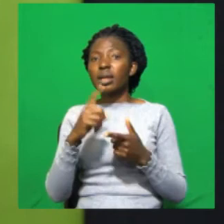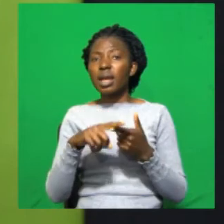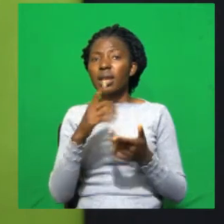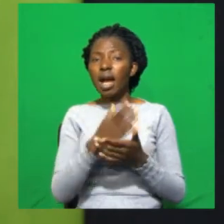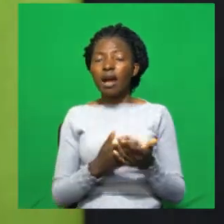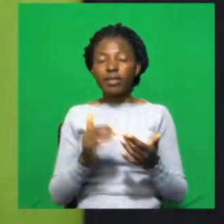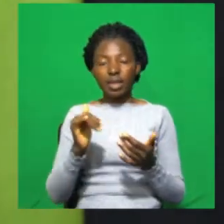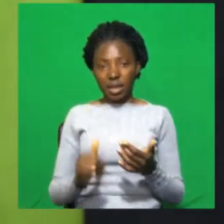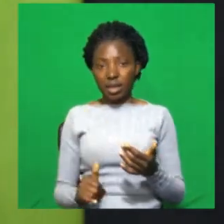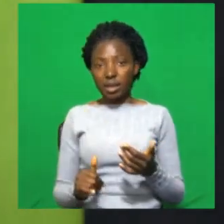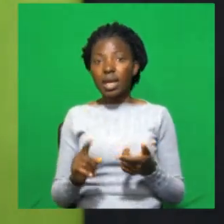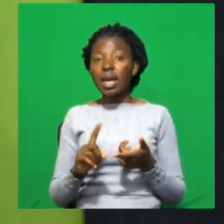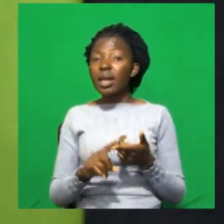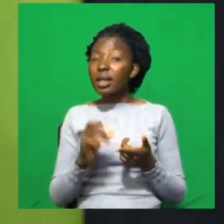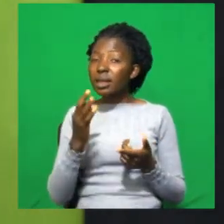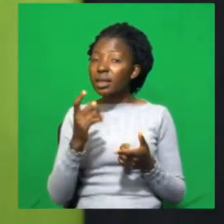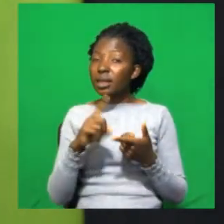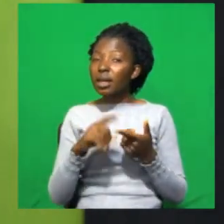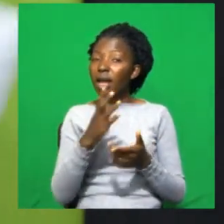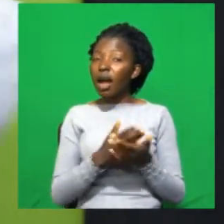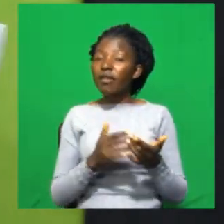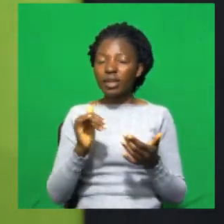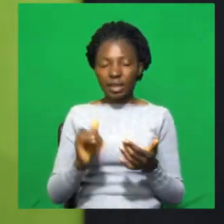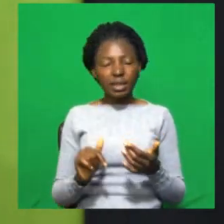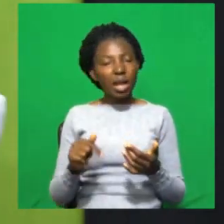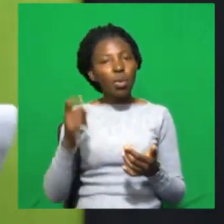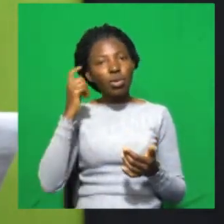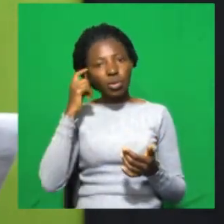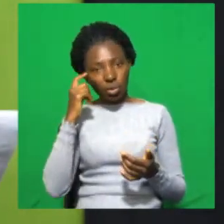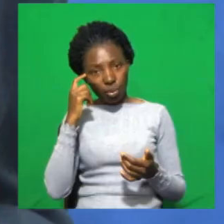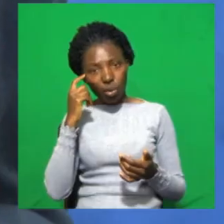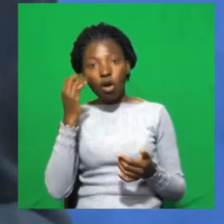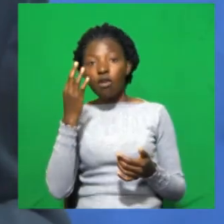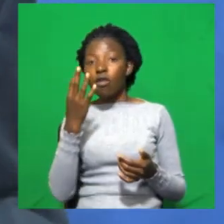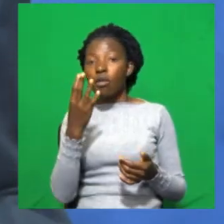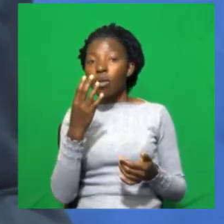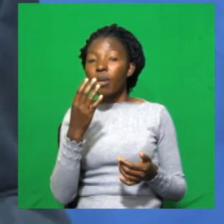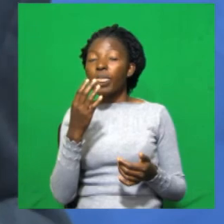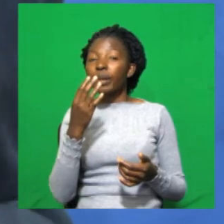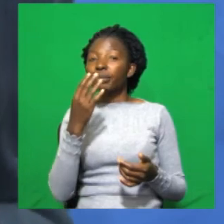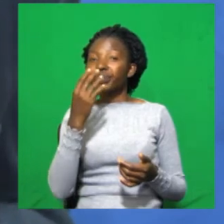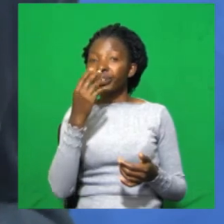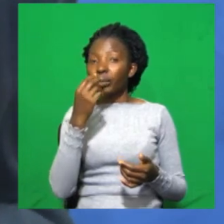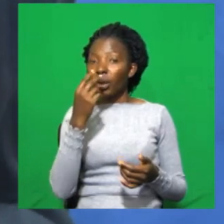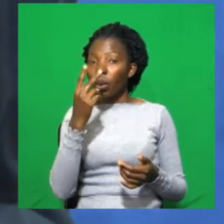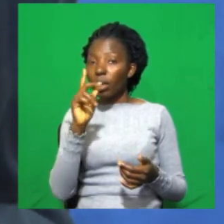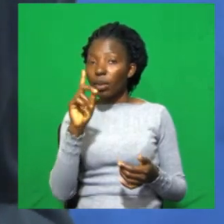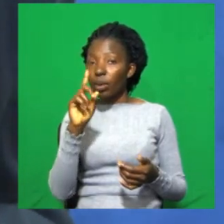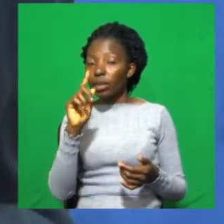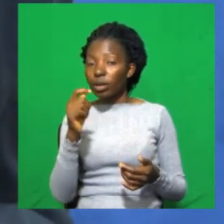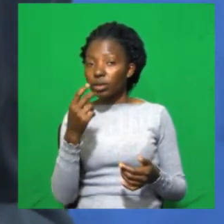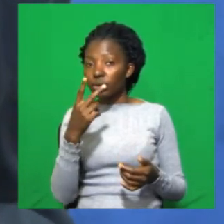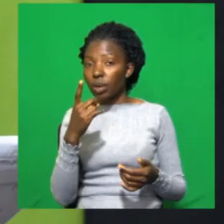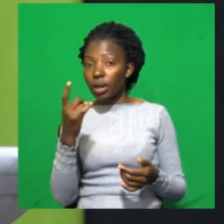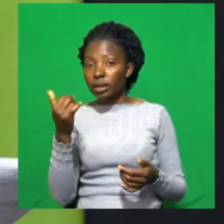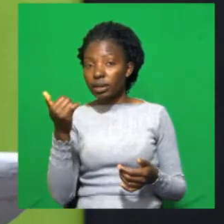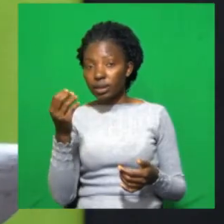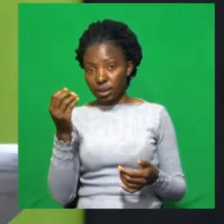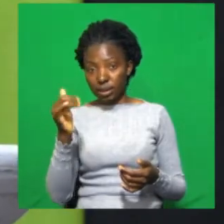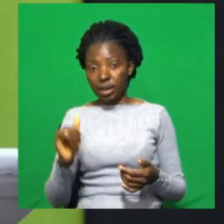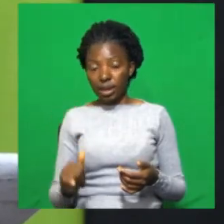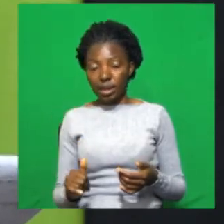years, nekuti 3.5 years dzacho maakutodziziva dzakatongwa naandikristu 42 months dziya dzataurwa dziya. Ndobva